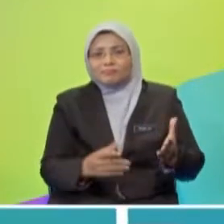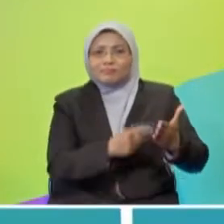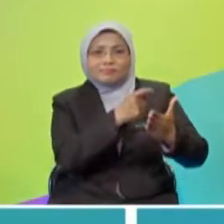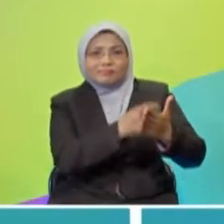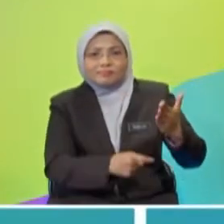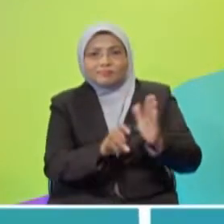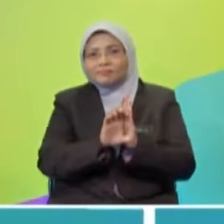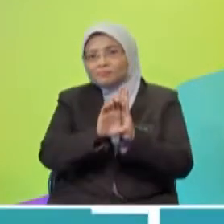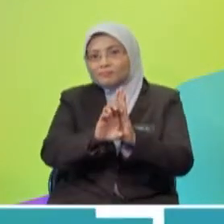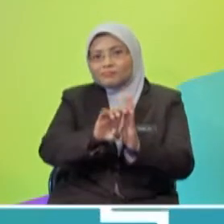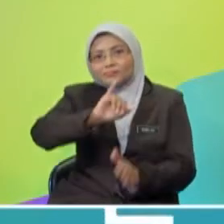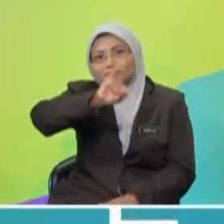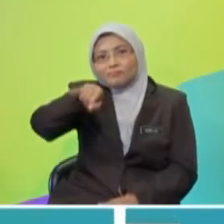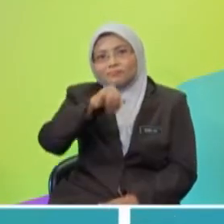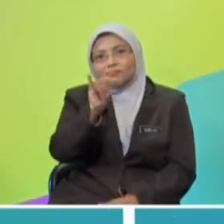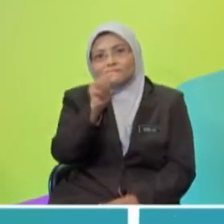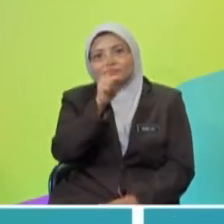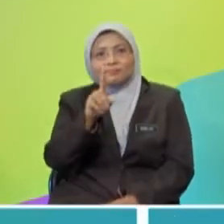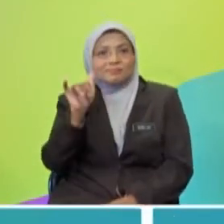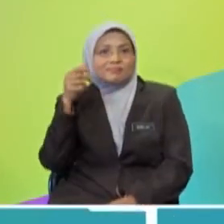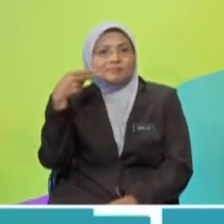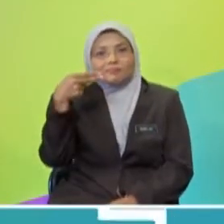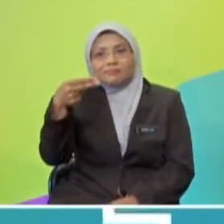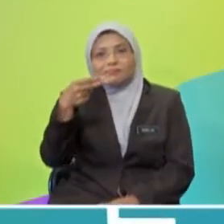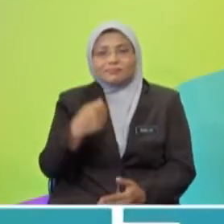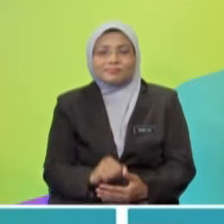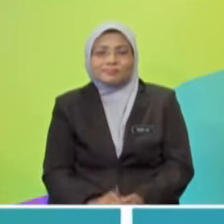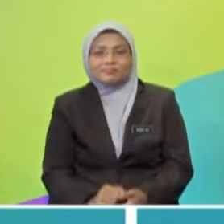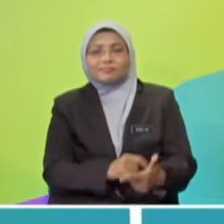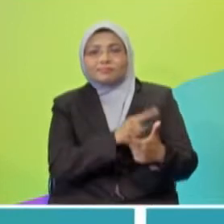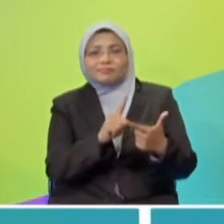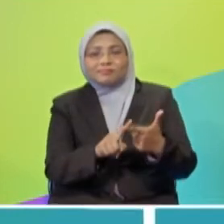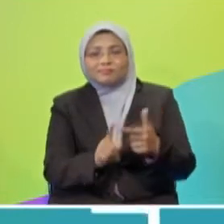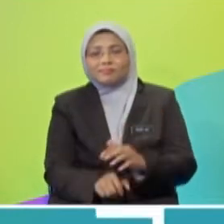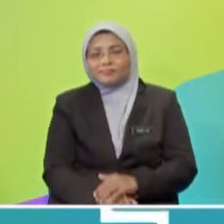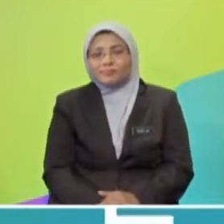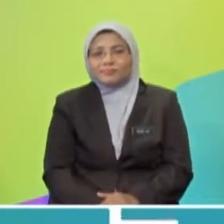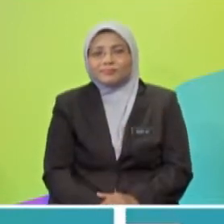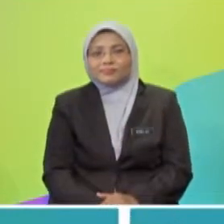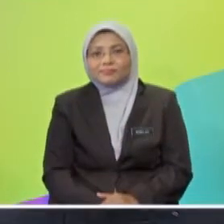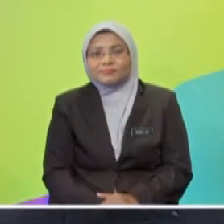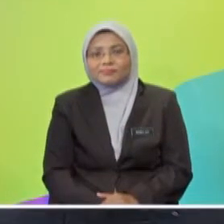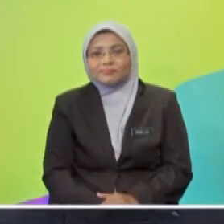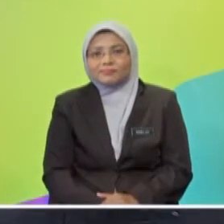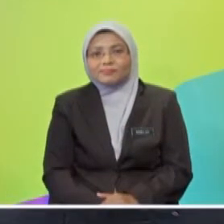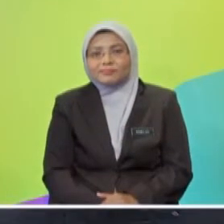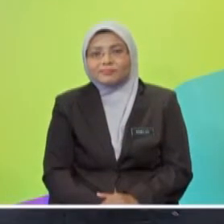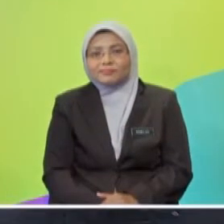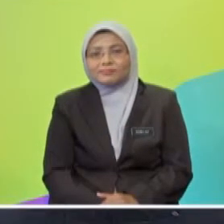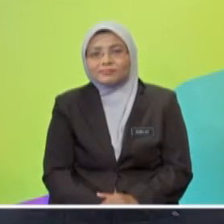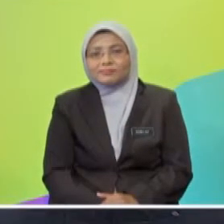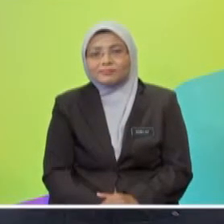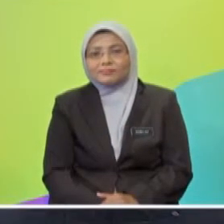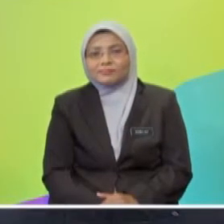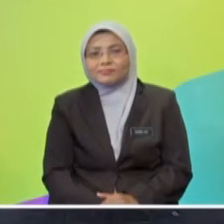seperti jizyah dan kharaj accu Kaizen itu kayak pecu kajiannya adalah Cukai yang dibayar oleh kafir dzimmi